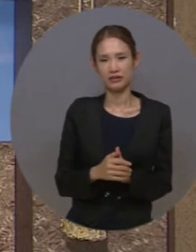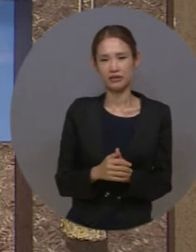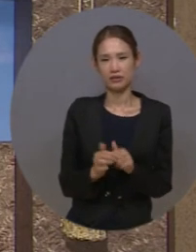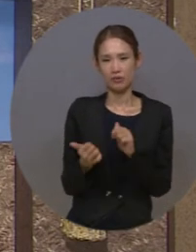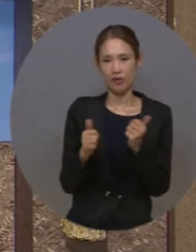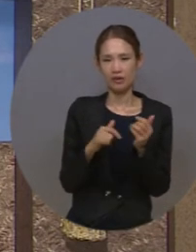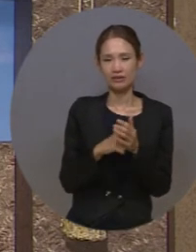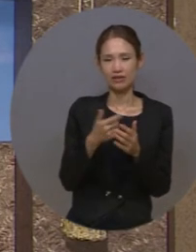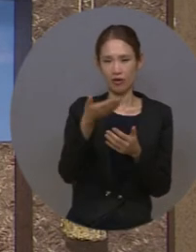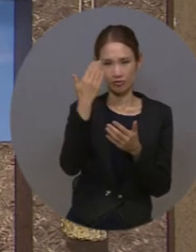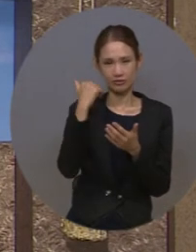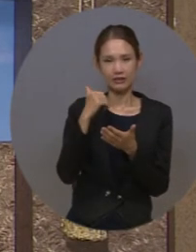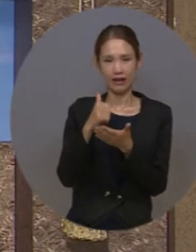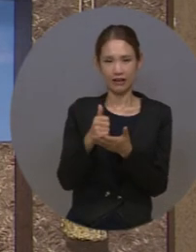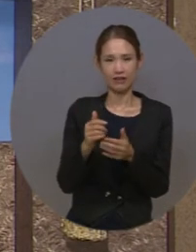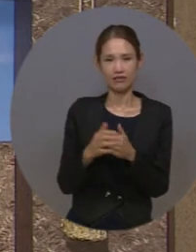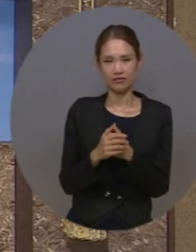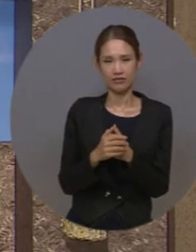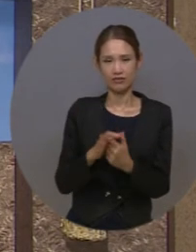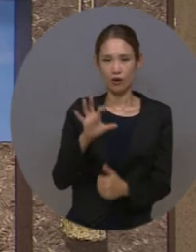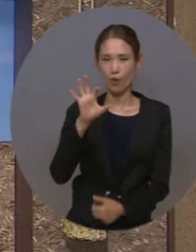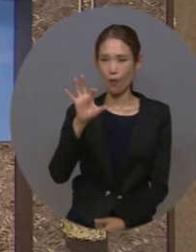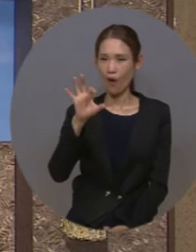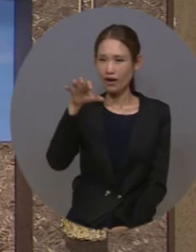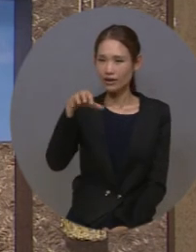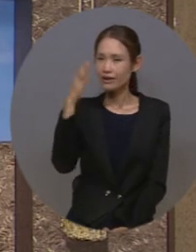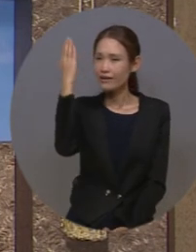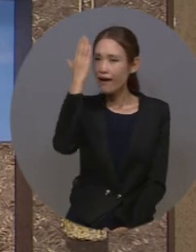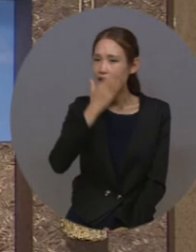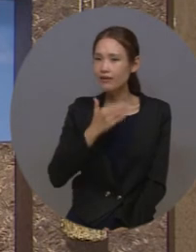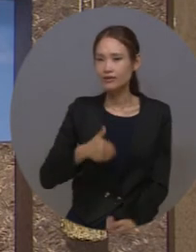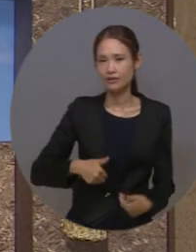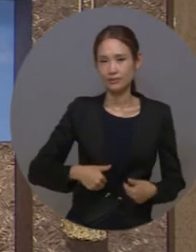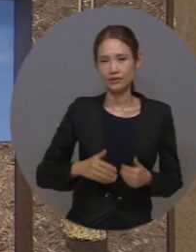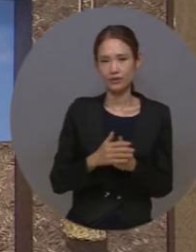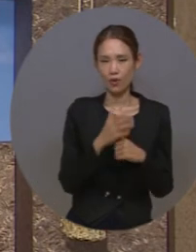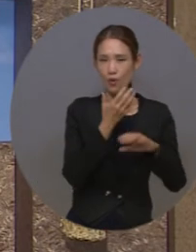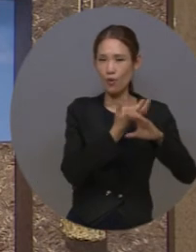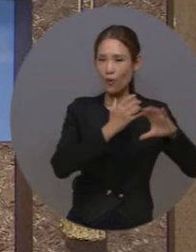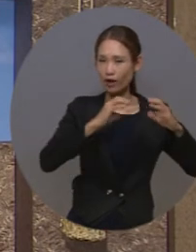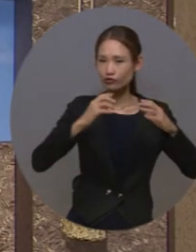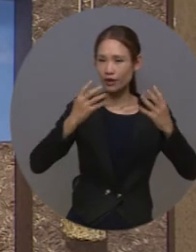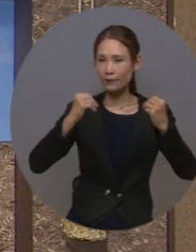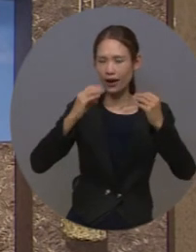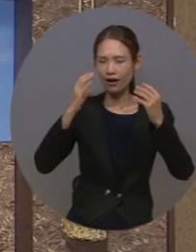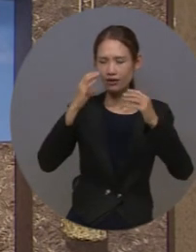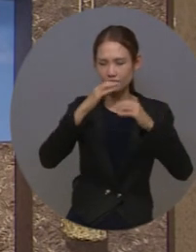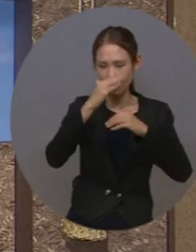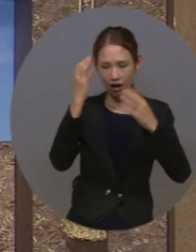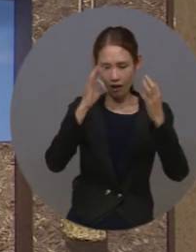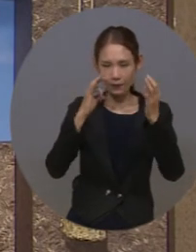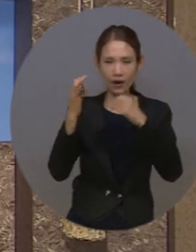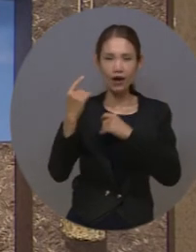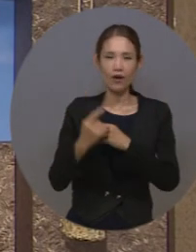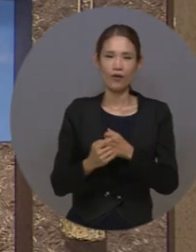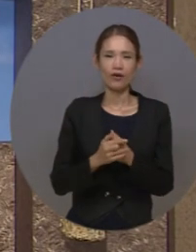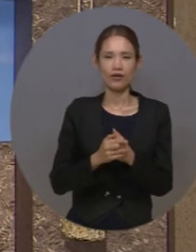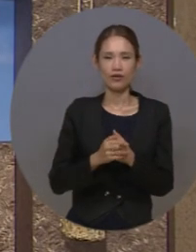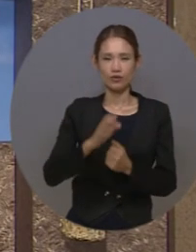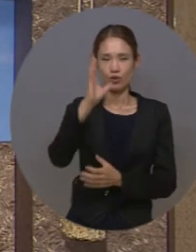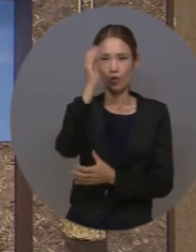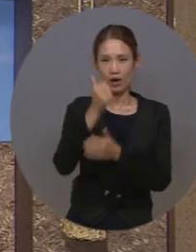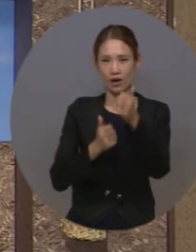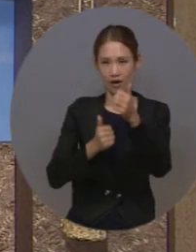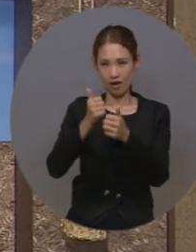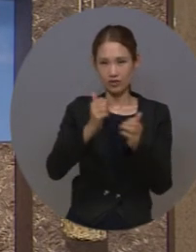심재덕 시장님이 화장실이 깨끗해야 된다. 외국에서 많은 사람들이 와야 된다. 그래서 월드컵